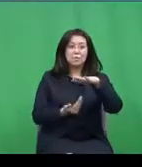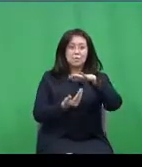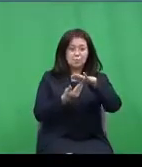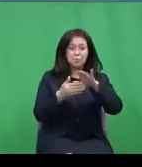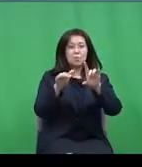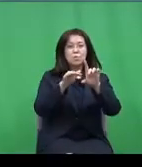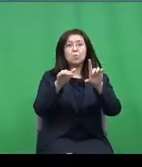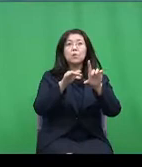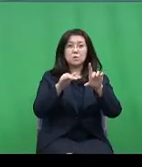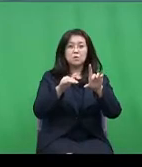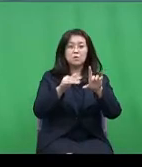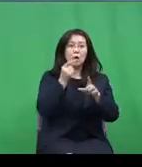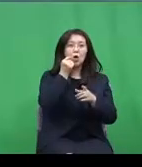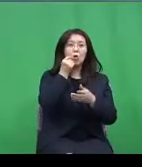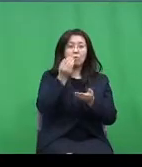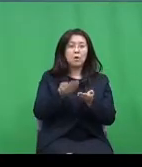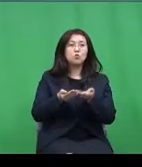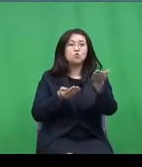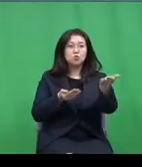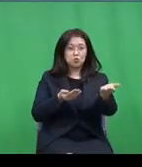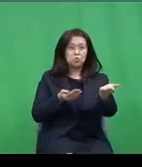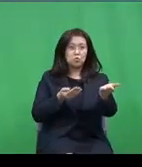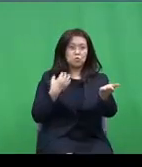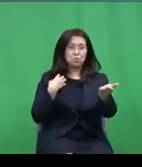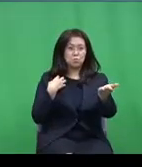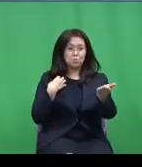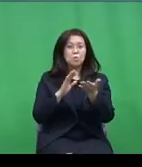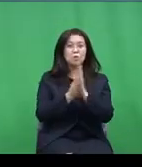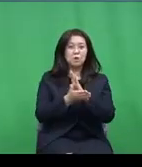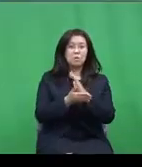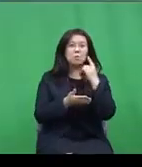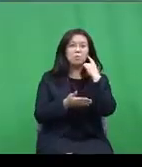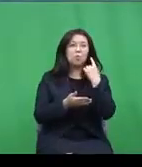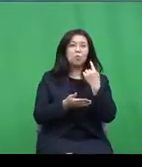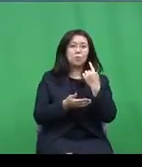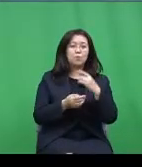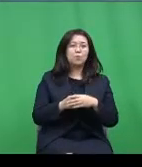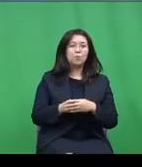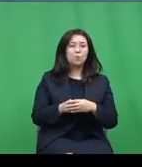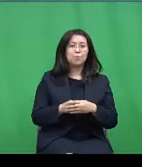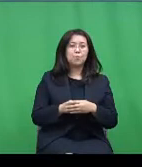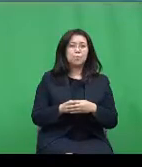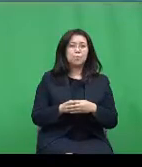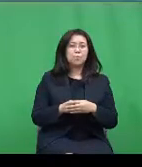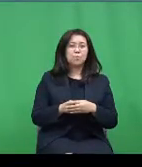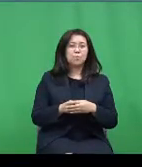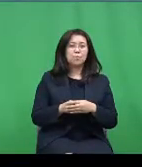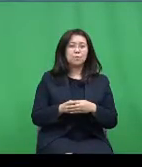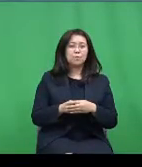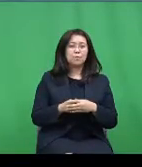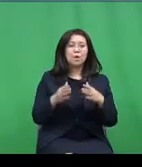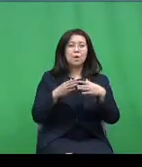スでお米の輸出も担う県になると思います。ただそれでもですね、まあ比較